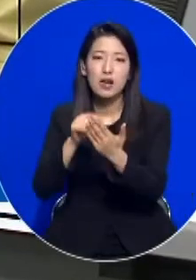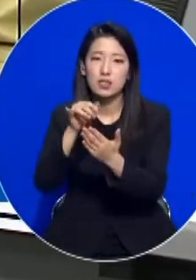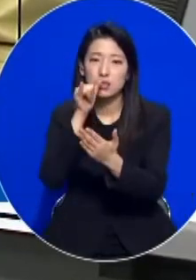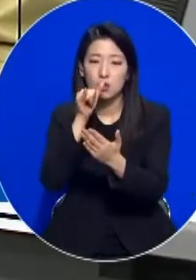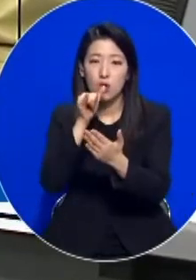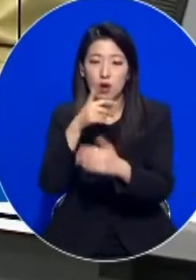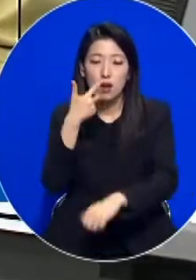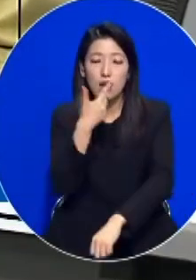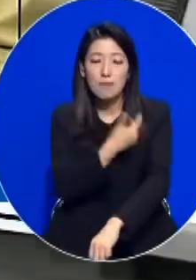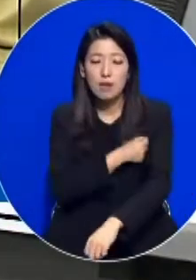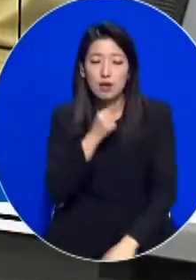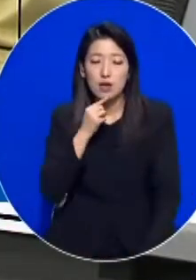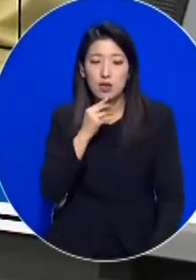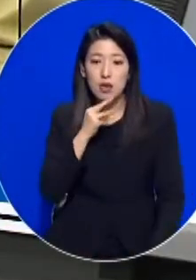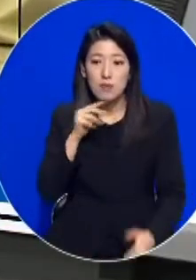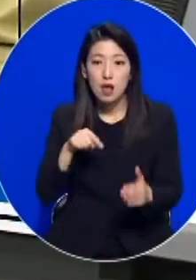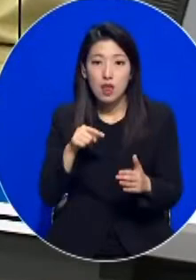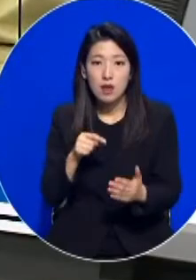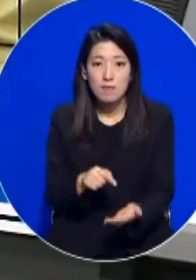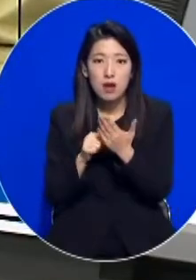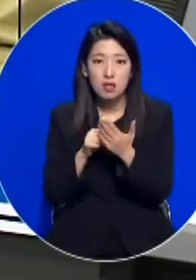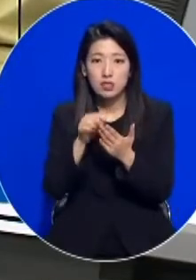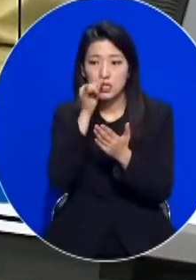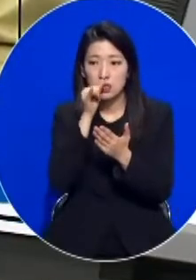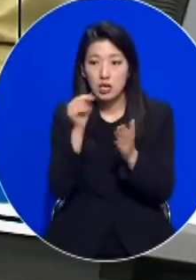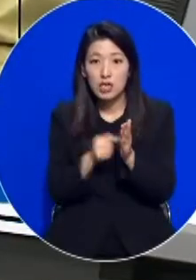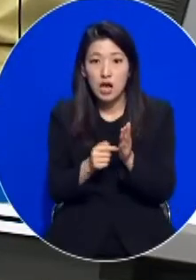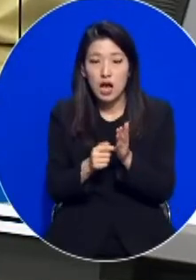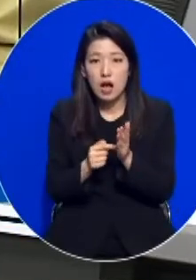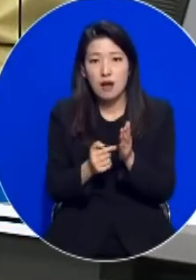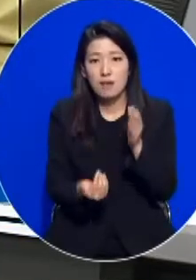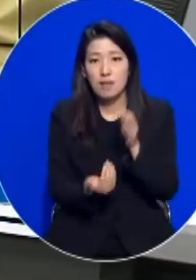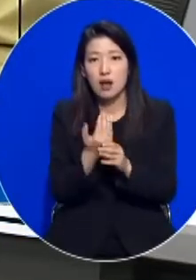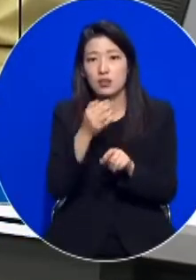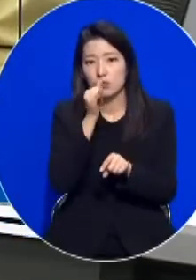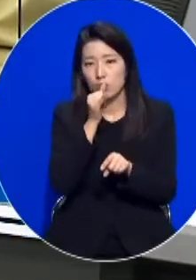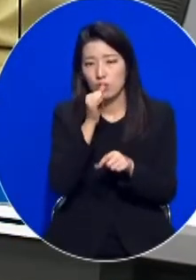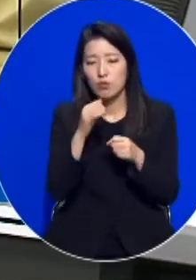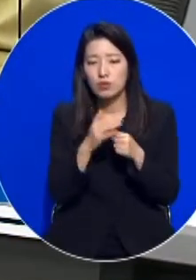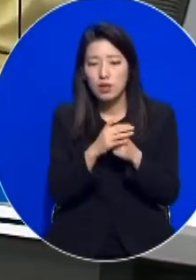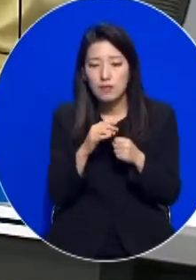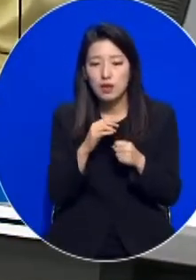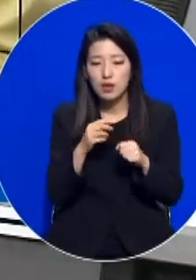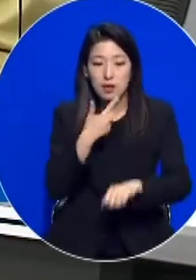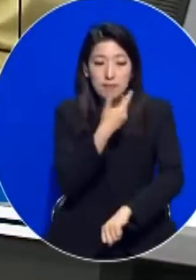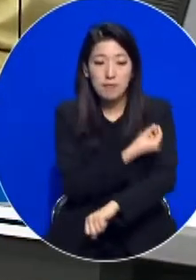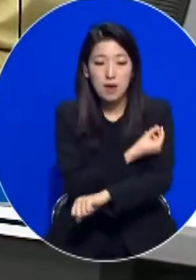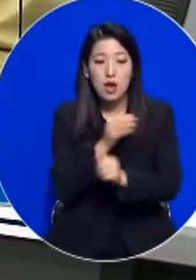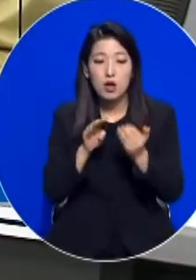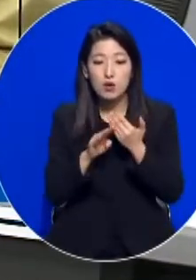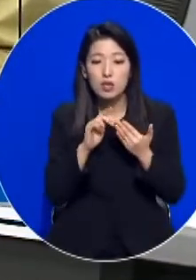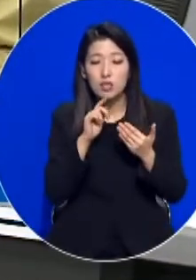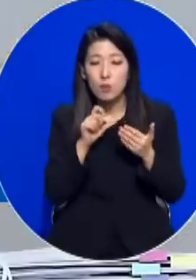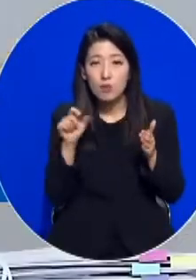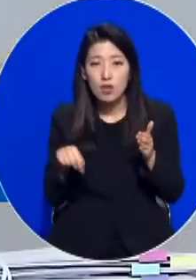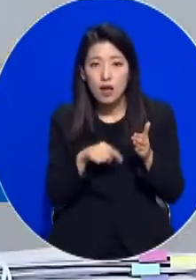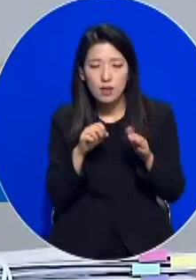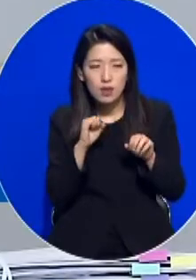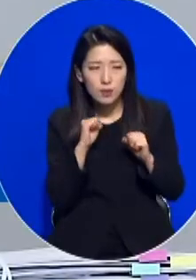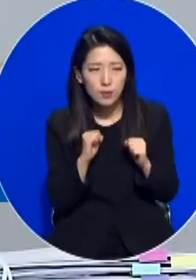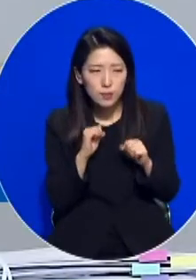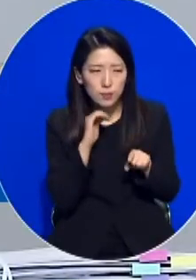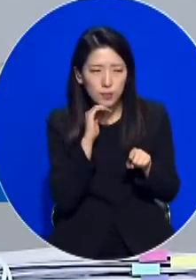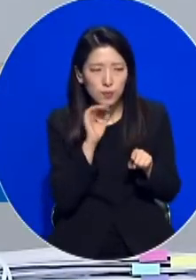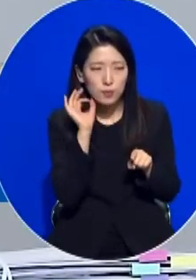내에 발생하고 급격히 진행하는 응급 상황으로 접종 기관에서의 관리 및 대응이 중요합니다.